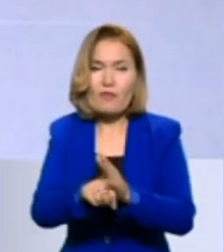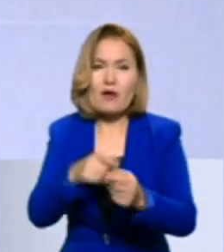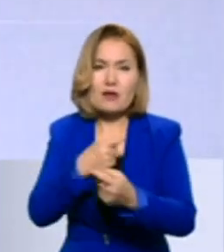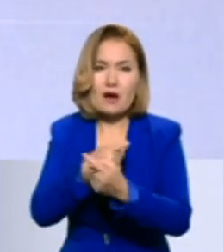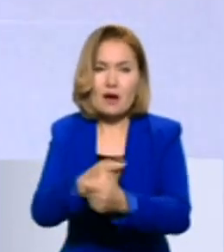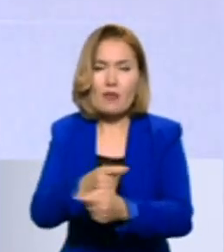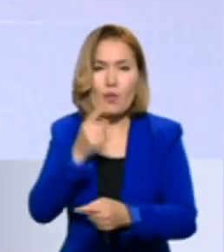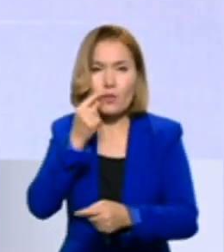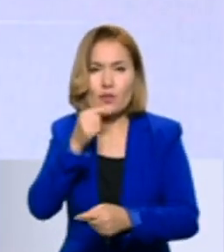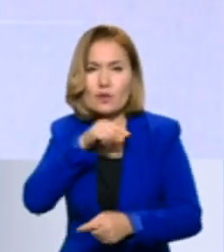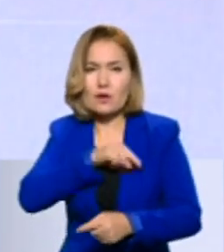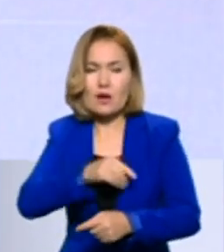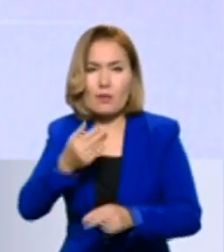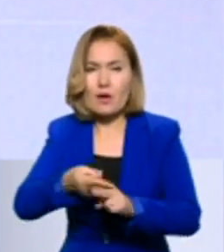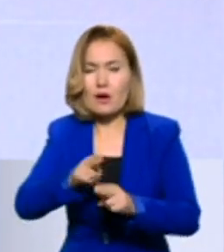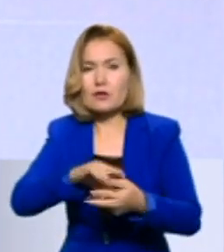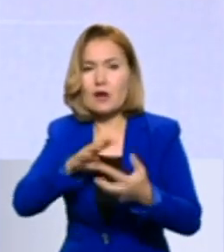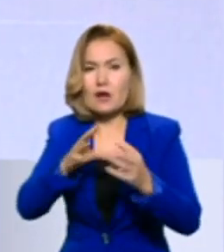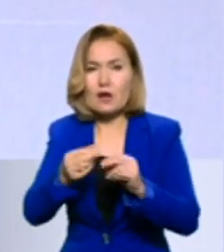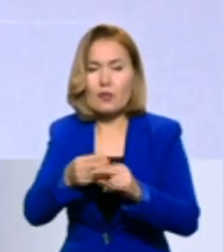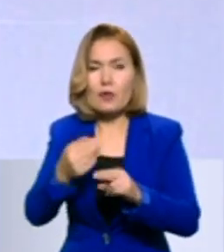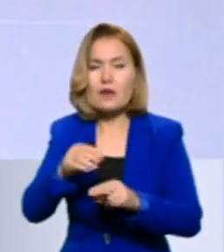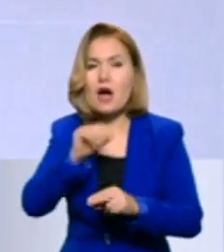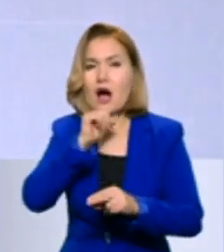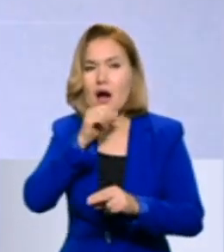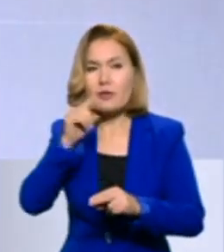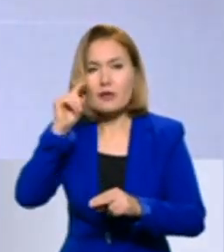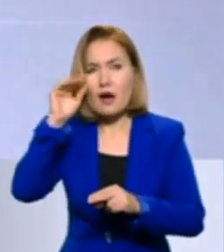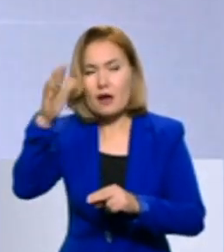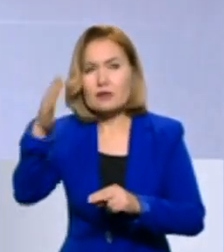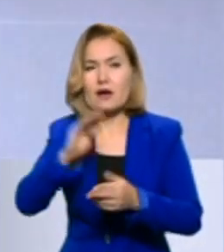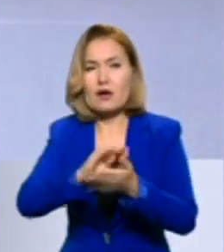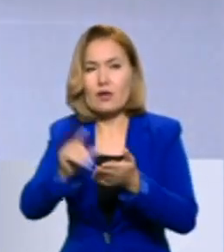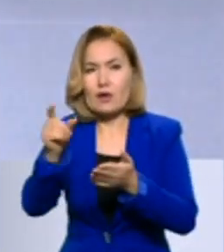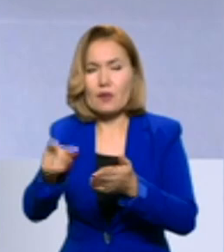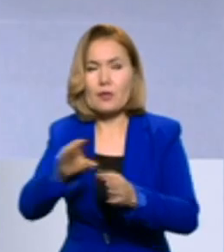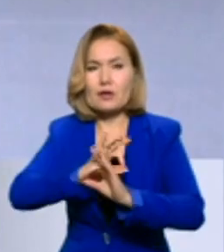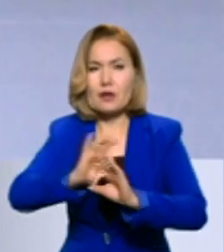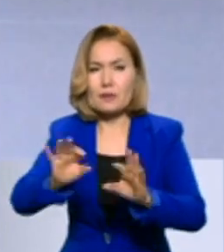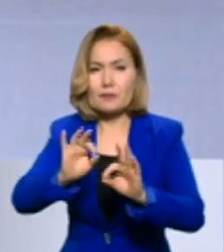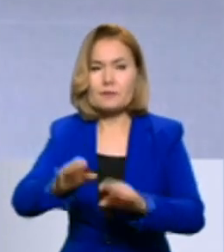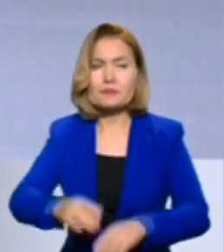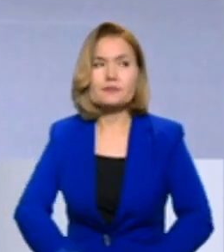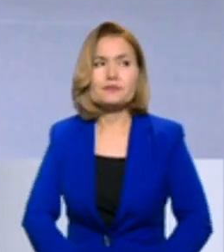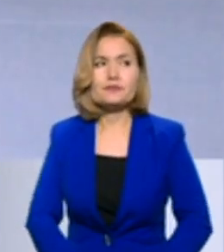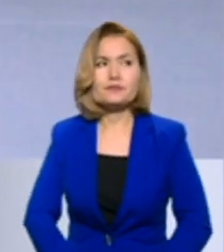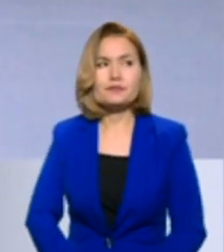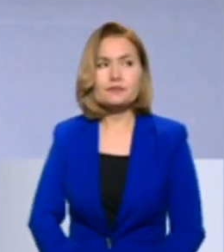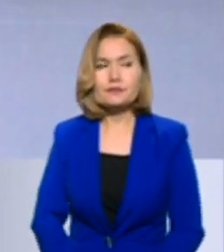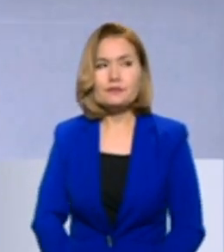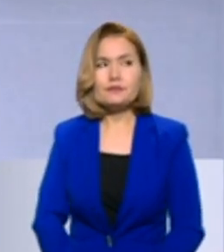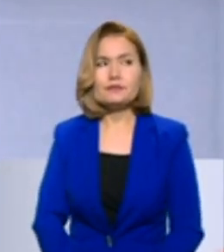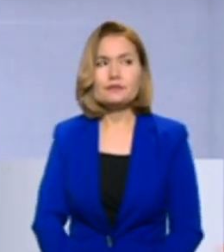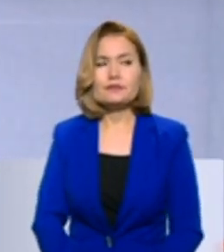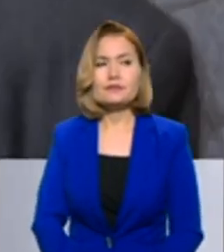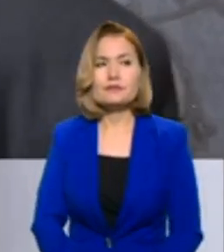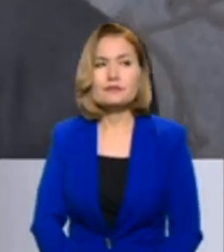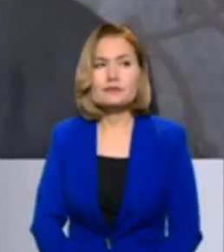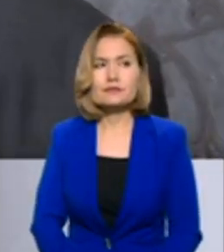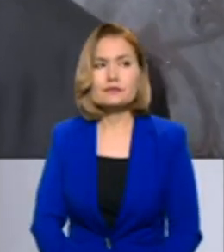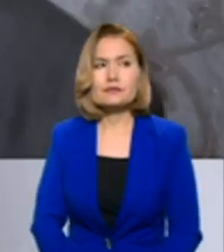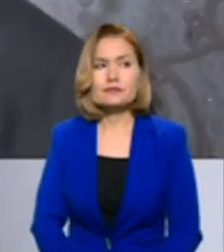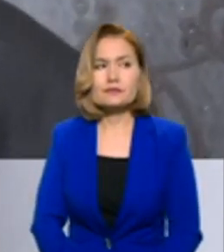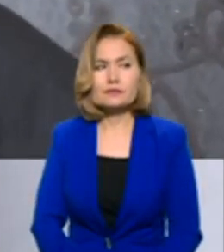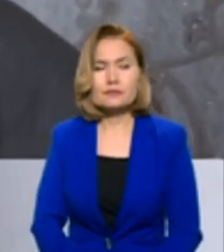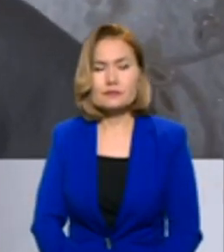бүкіл ауыл тұрғындарын аңның етімен асыраған атақты аңшымен кездескен Аягөз Оралбайқызы айтсын. Сайырдың